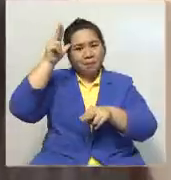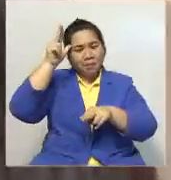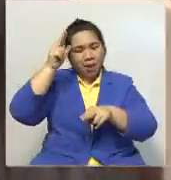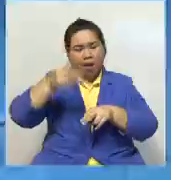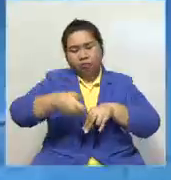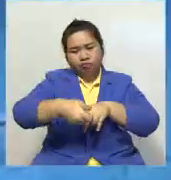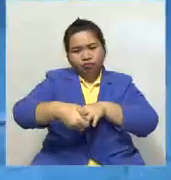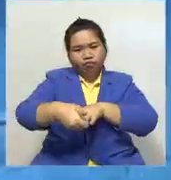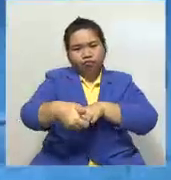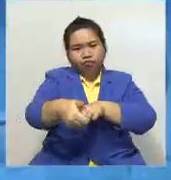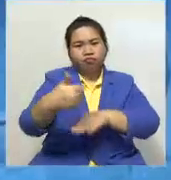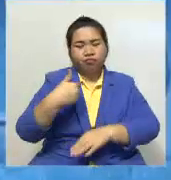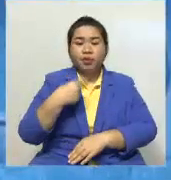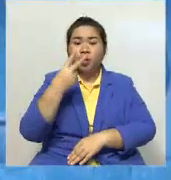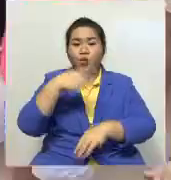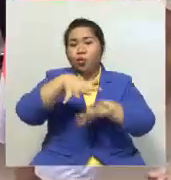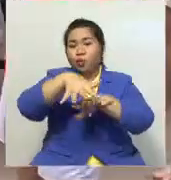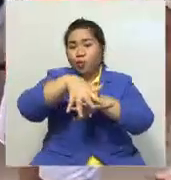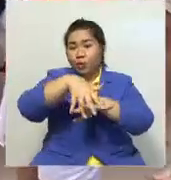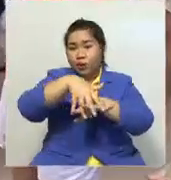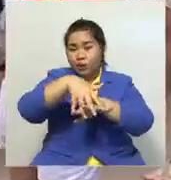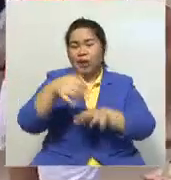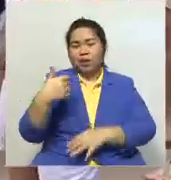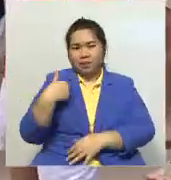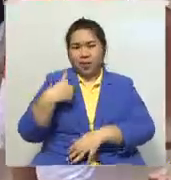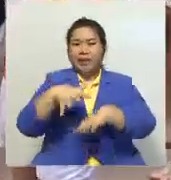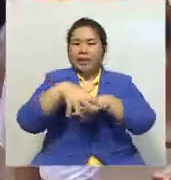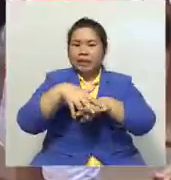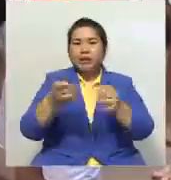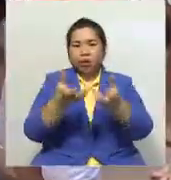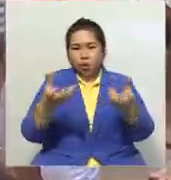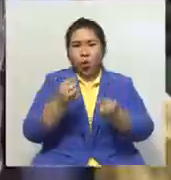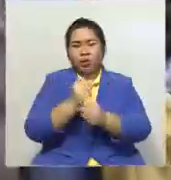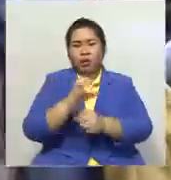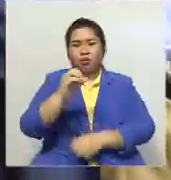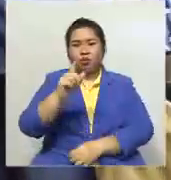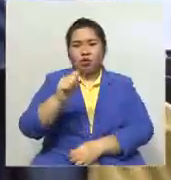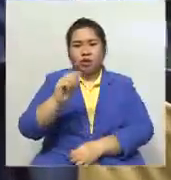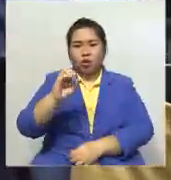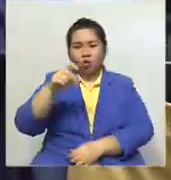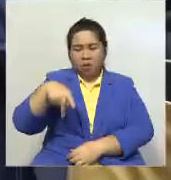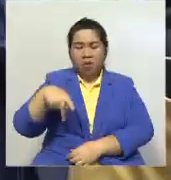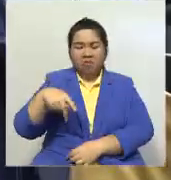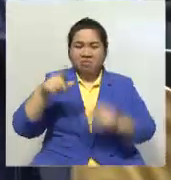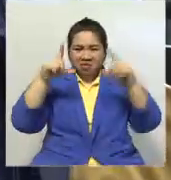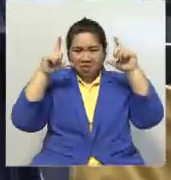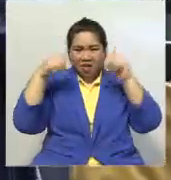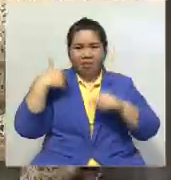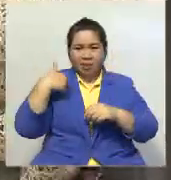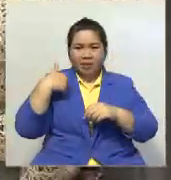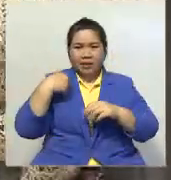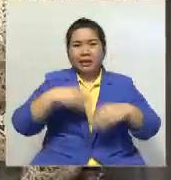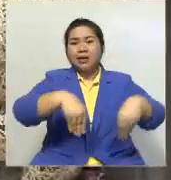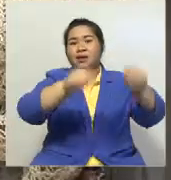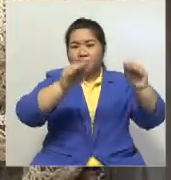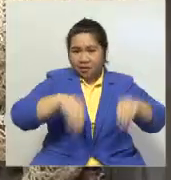รมหัตถกรรมเสือกกมรดกบ้านฮาวค่ะซึ่งก็มีผลิตภัณฑ์เสือกกเป็นสินค้าโอท็อปที่โด่งดังไปไกลนะคะมีทั้งเสือกระเป๋